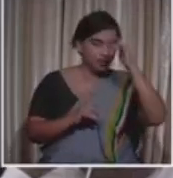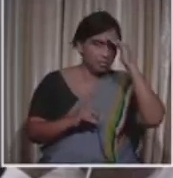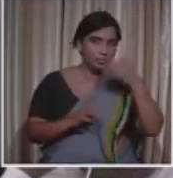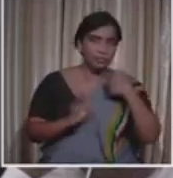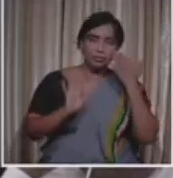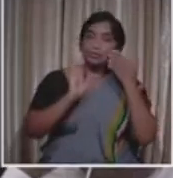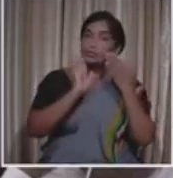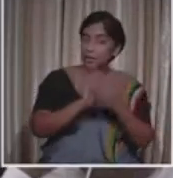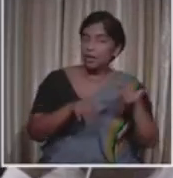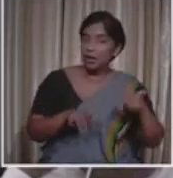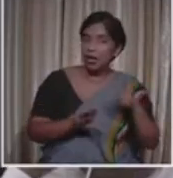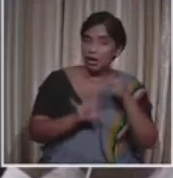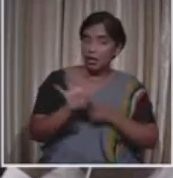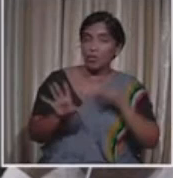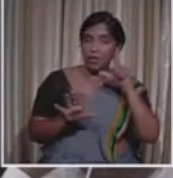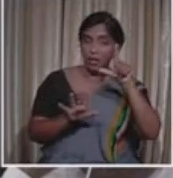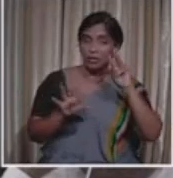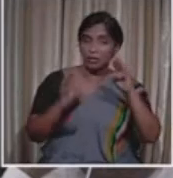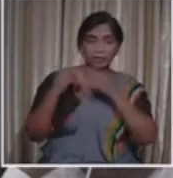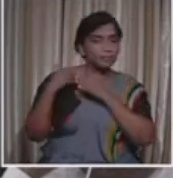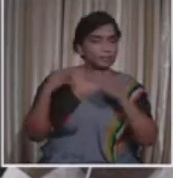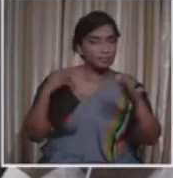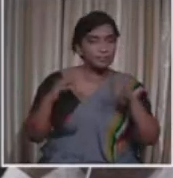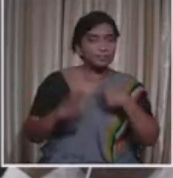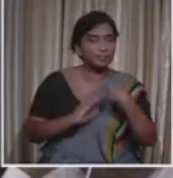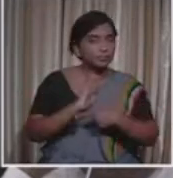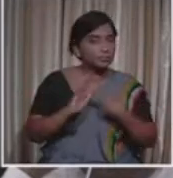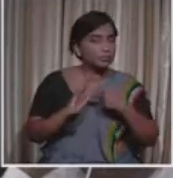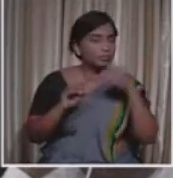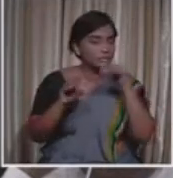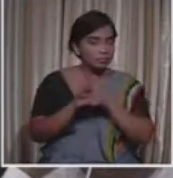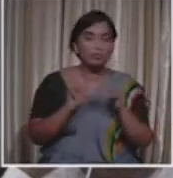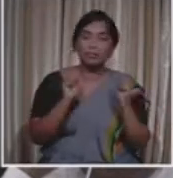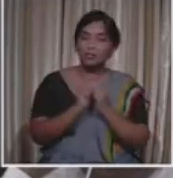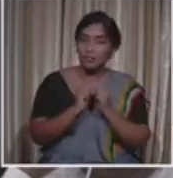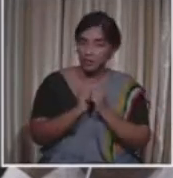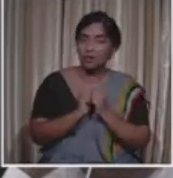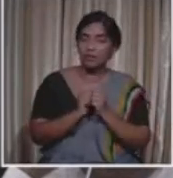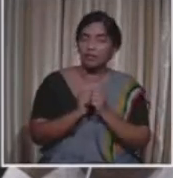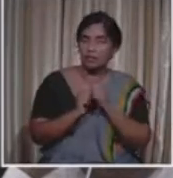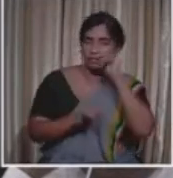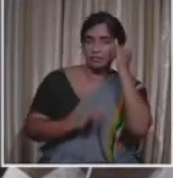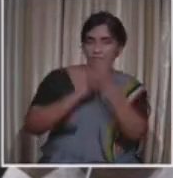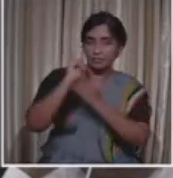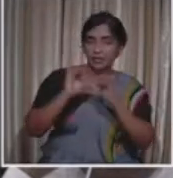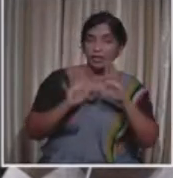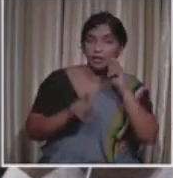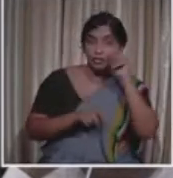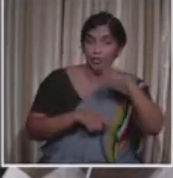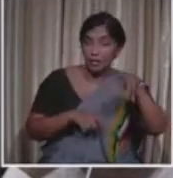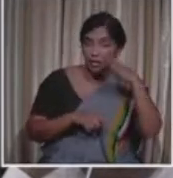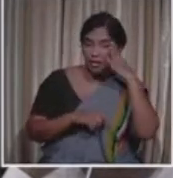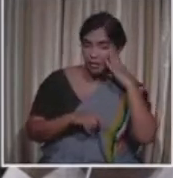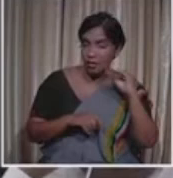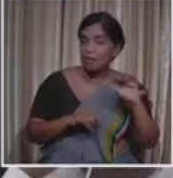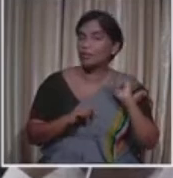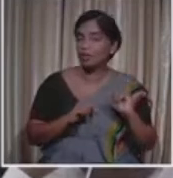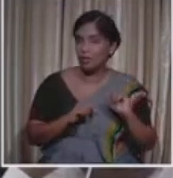පෙන්නන්න පුළුවන් මේ අවුරුදු 73ක කාලයක් තිස්සේ මේ රටේ සිද්ධ වෙච්ච දේවල් පිළිබඳව ජනතාවට විවේචනයක් තියෙනවා. හැබැයි ජනතාවට අමතක වෙච්ච දෙයක් තියෙනවා. ඒක